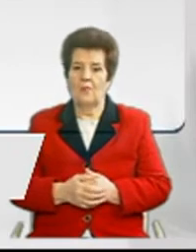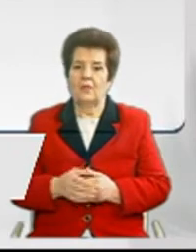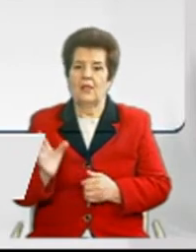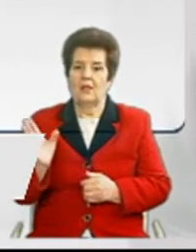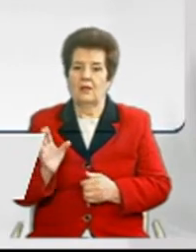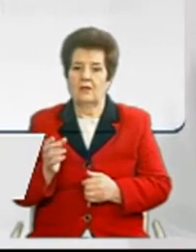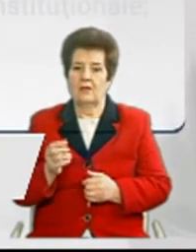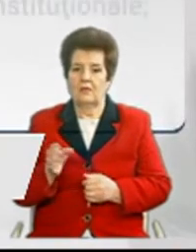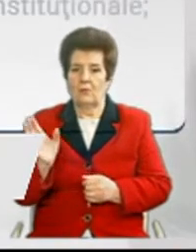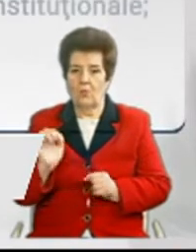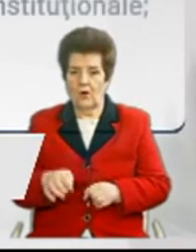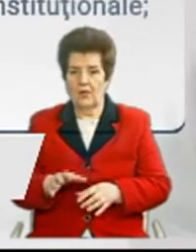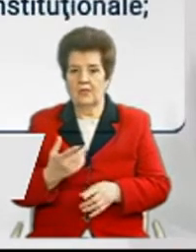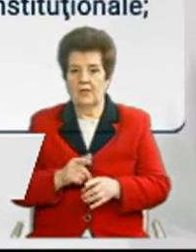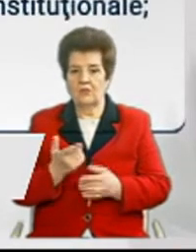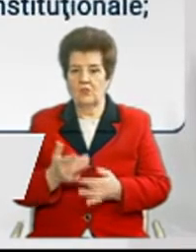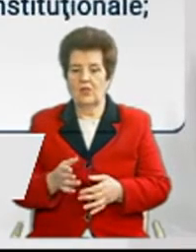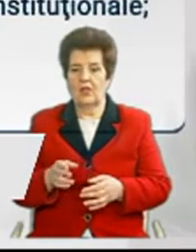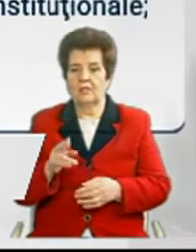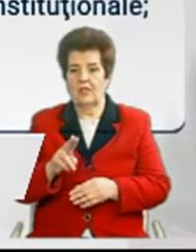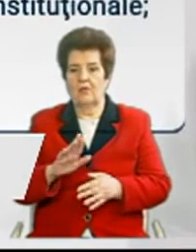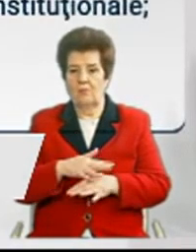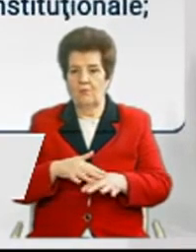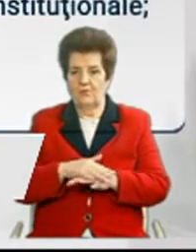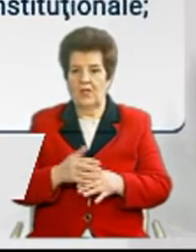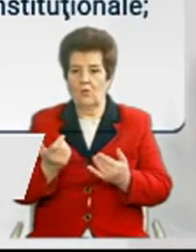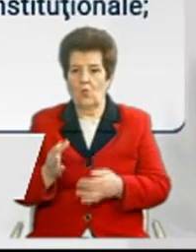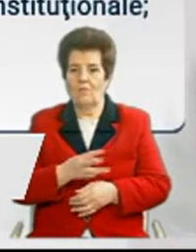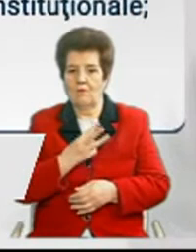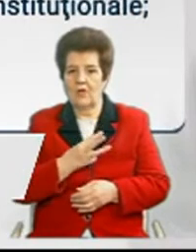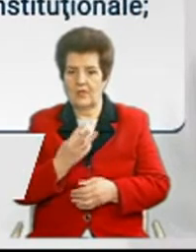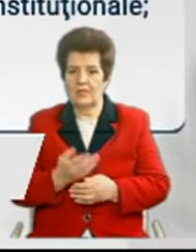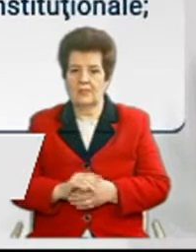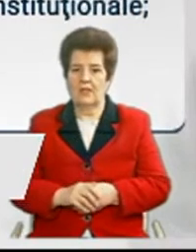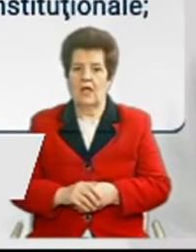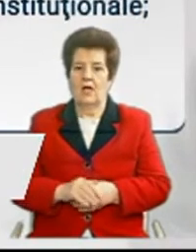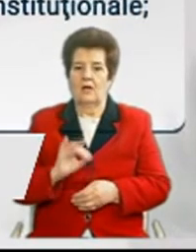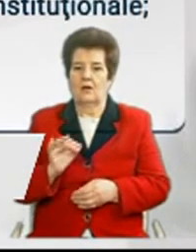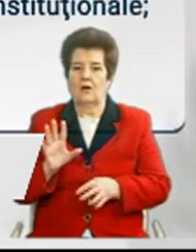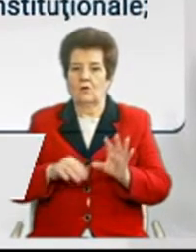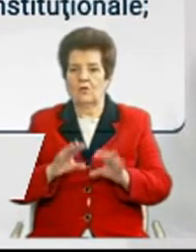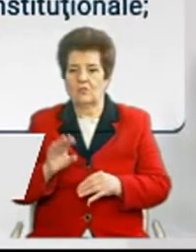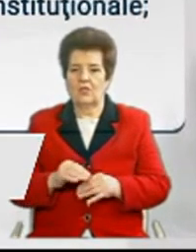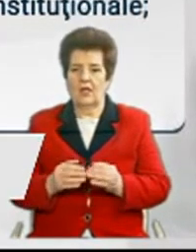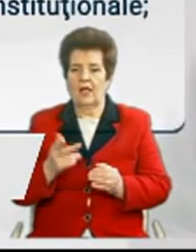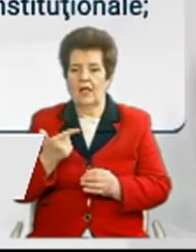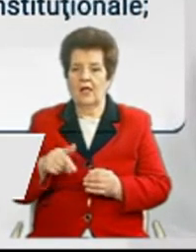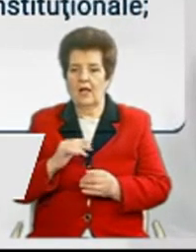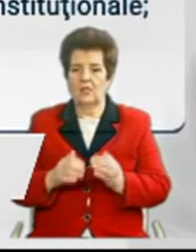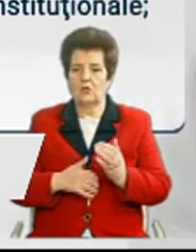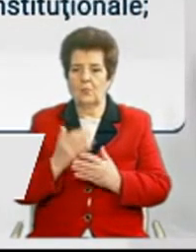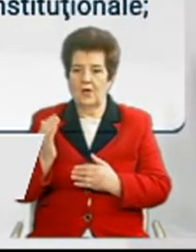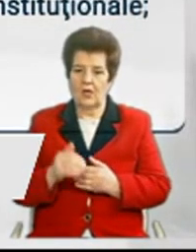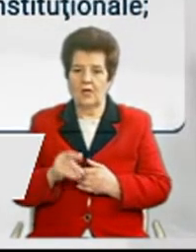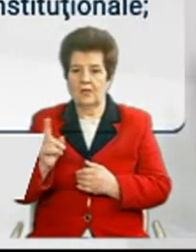cere Parlamentului să-și exprime prin referendum voința asupra problemelor de interes național, conferă grade superioare de clasificare lucrătorilor